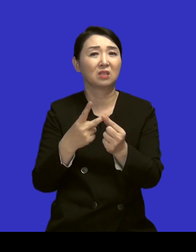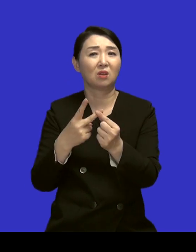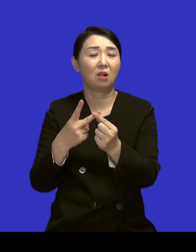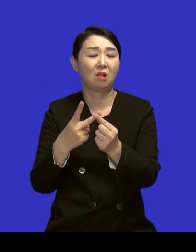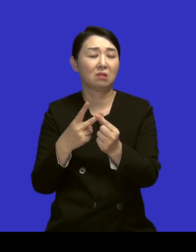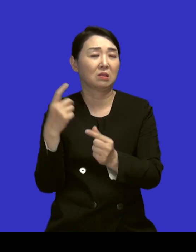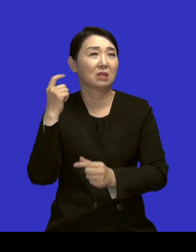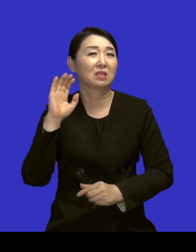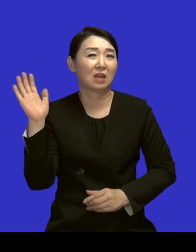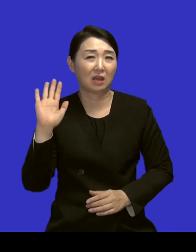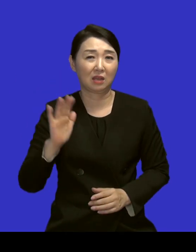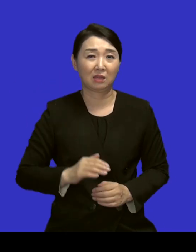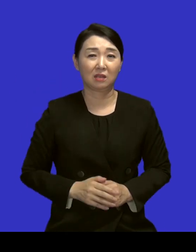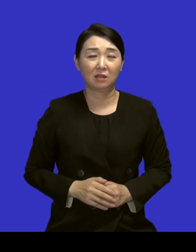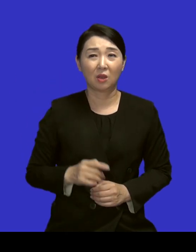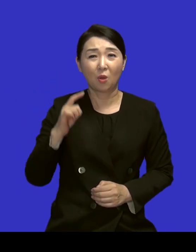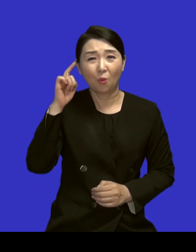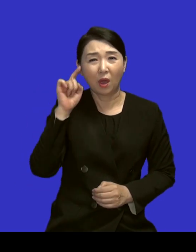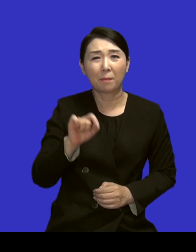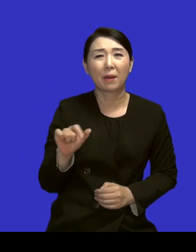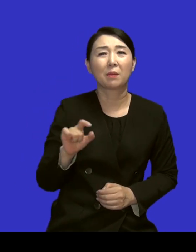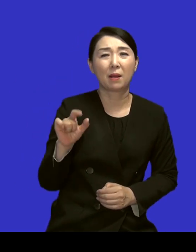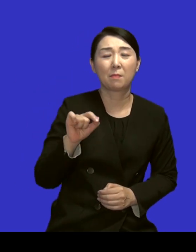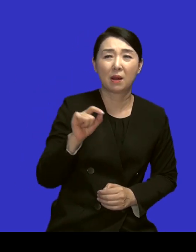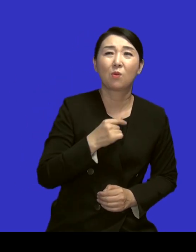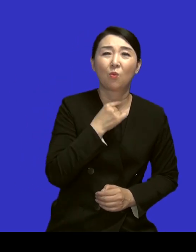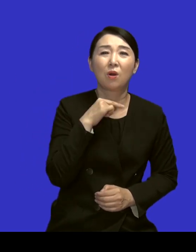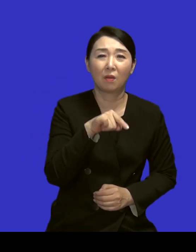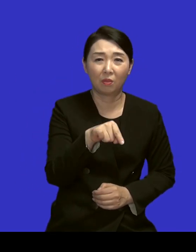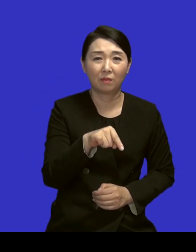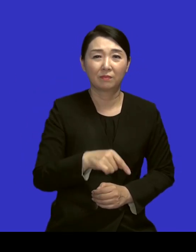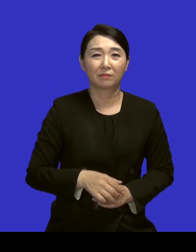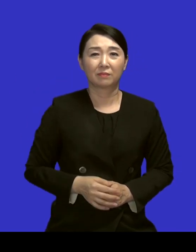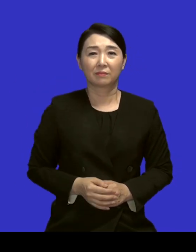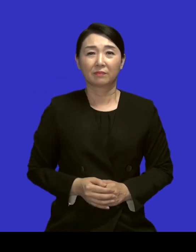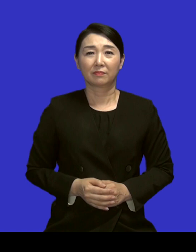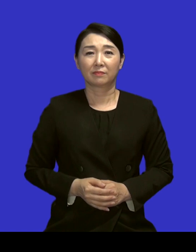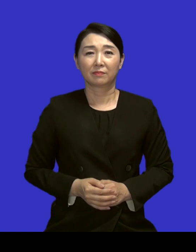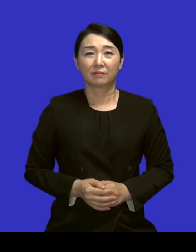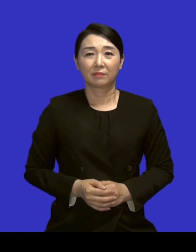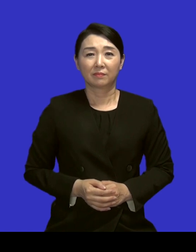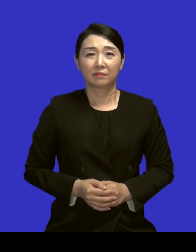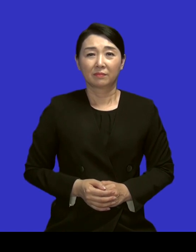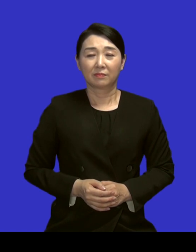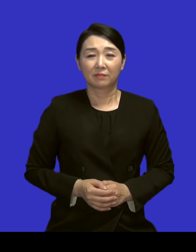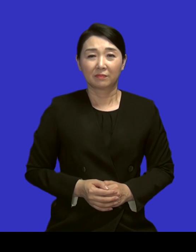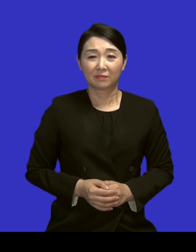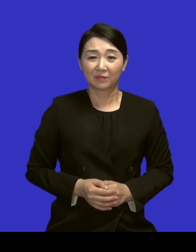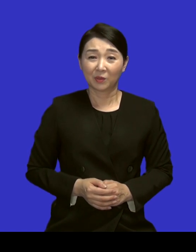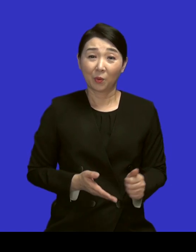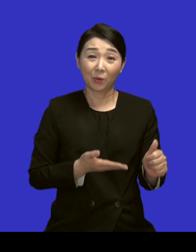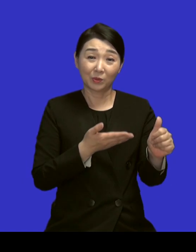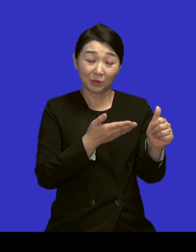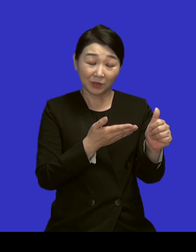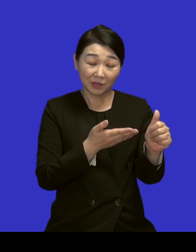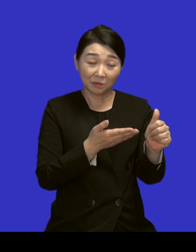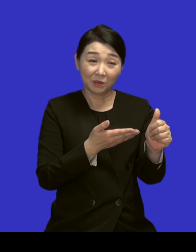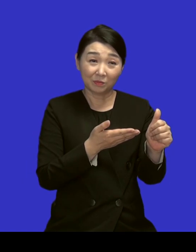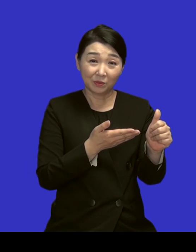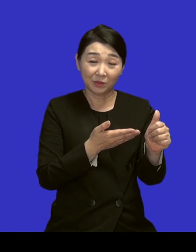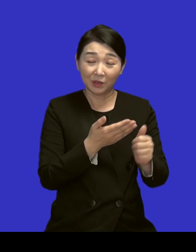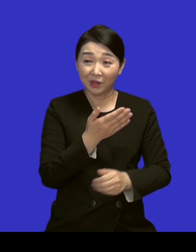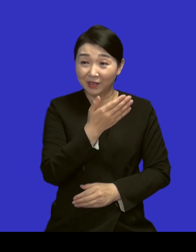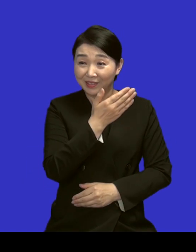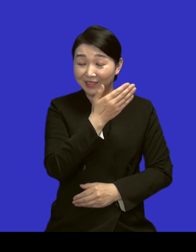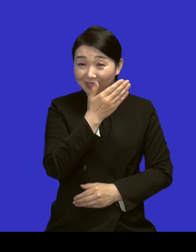빠르게 변화하기 때문에 네. 거기에 맞춰서 다음 세대를 위한 좋은 일을 하고 계시네요. 네, 감사합니다. 오늘은 전사님의 그 다음 세대를 이렇게 선한